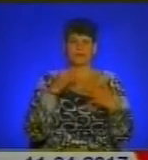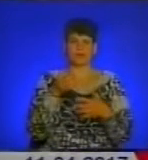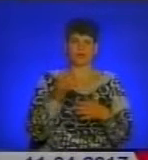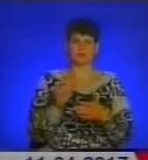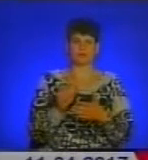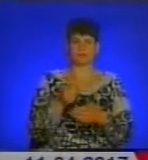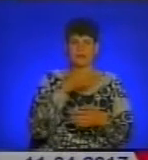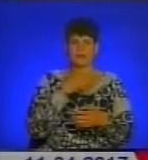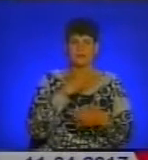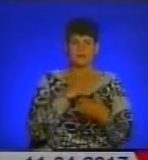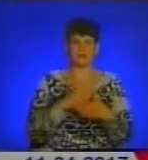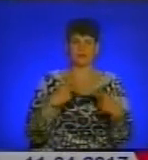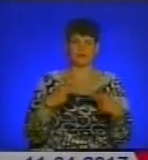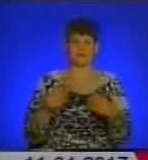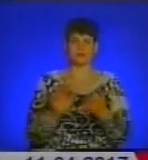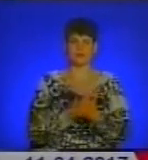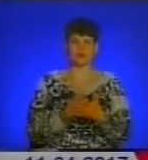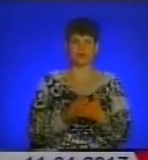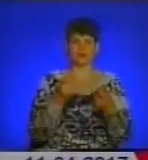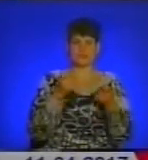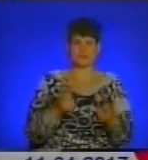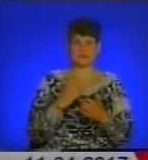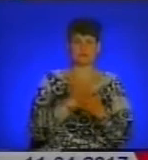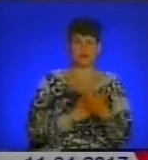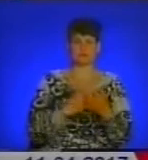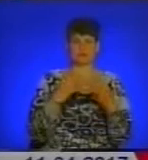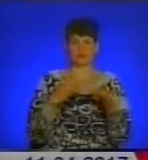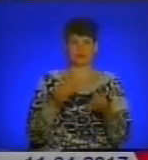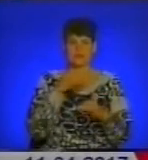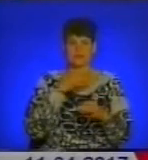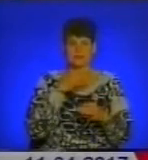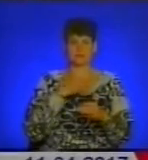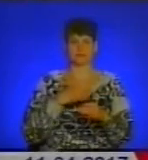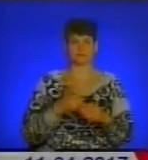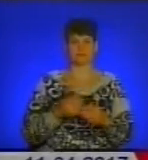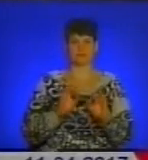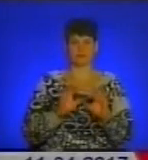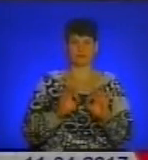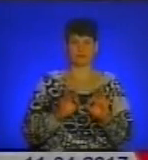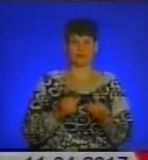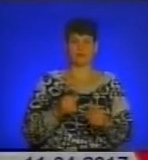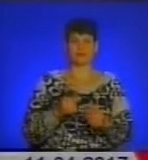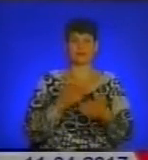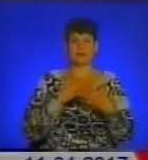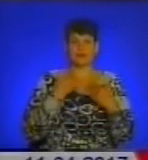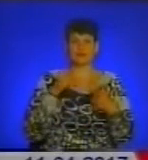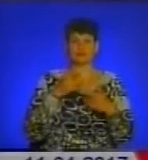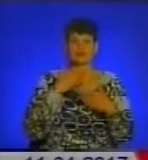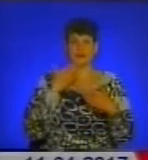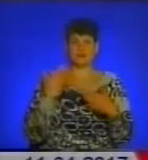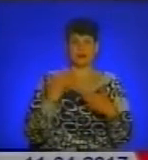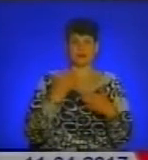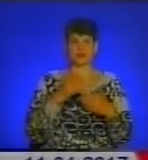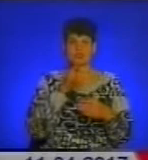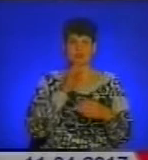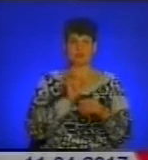мали продавати безкоштовно або зі знижкою за програмою «Доступні ліки», фармацевти пояснюють. В основному немає, тому що ми не мали часу